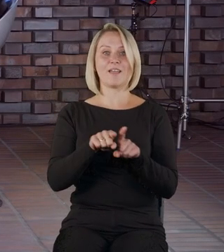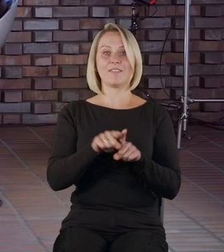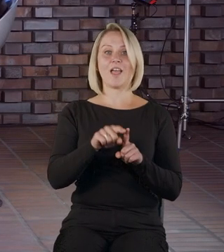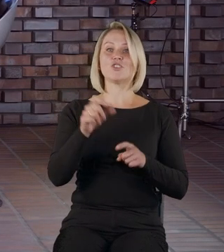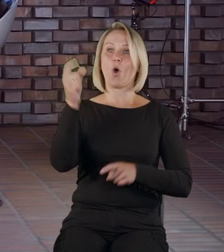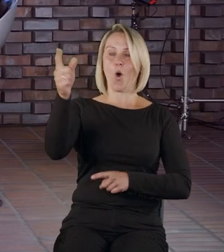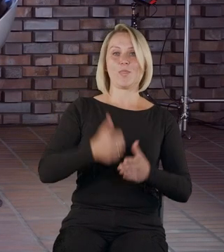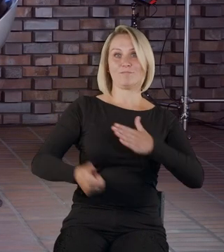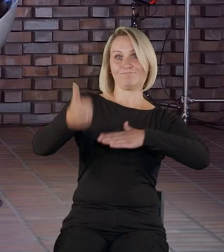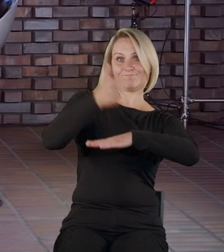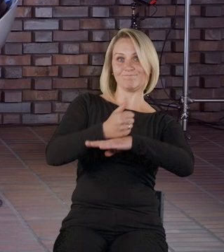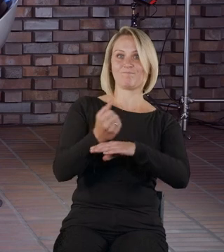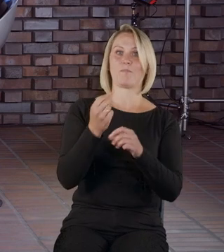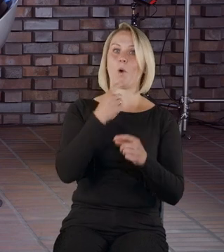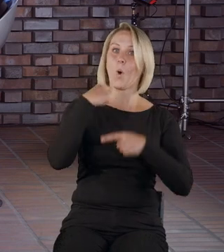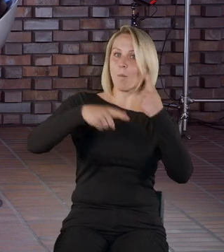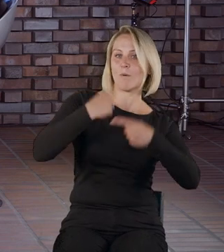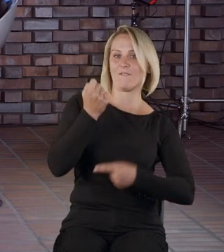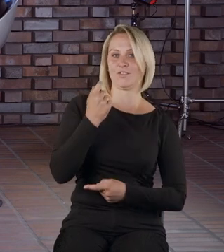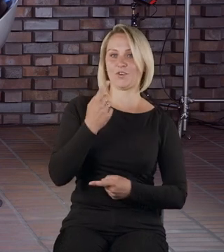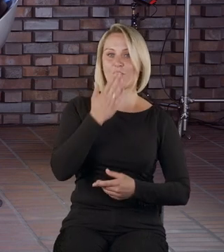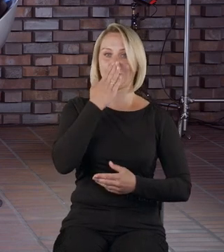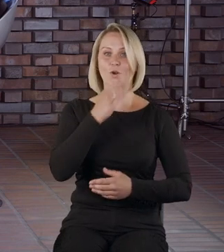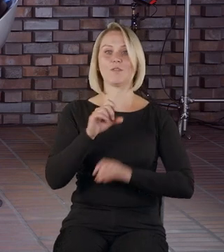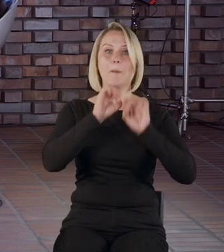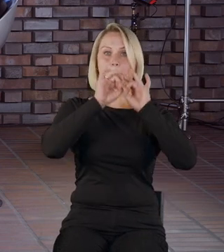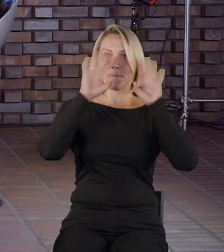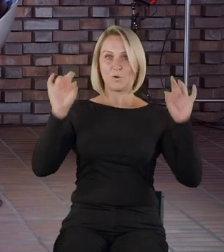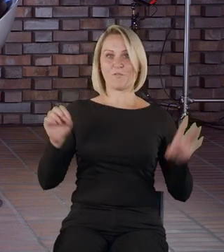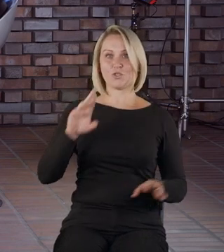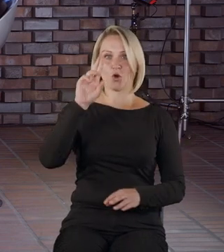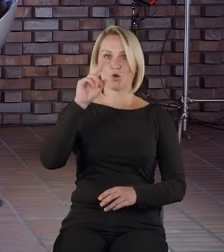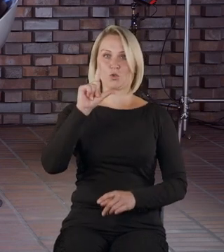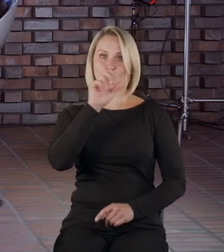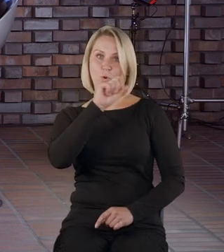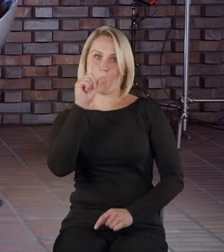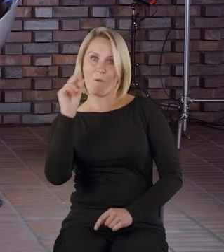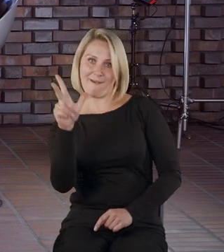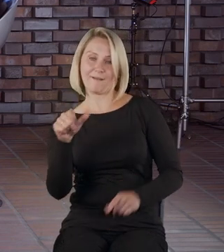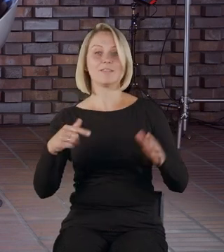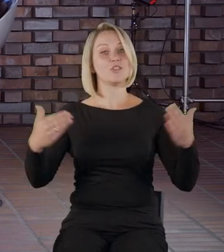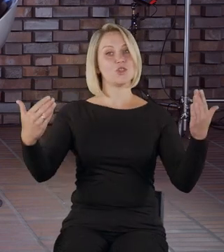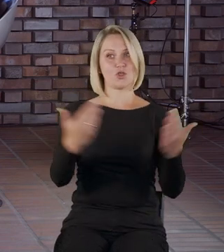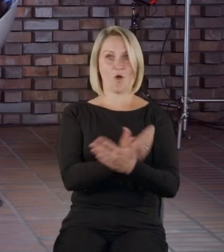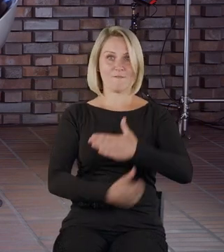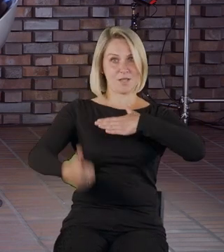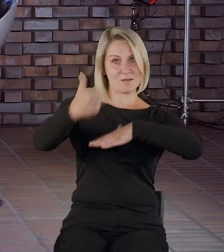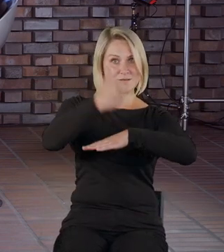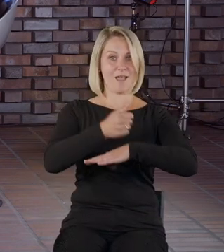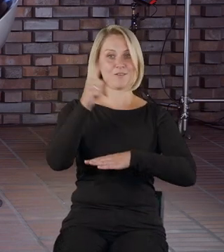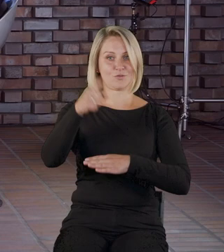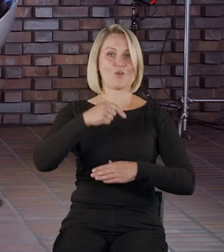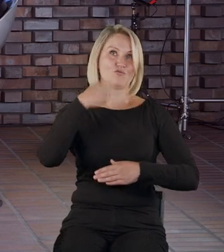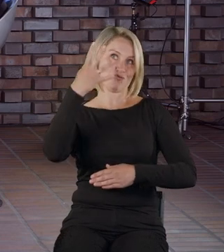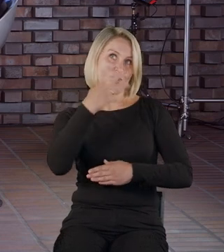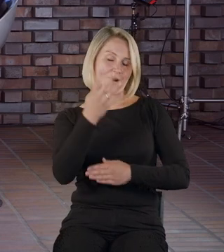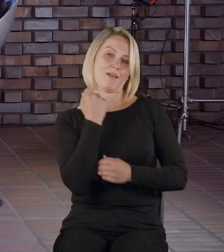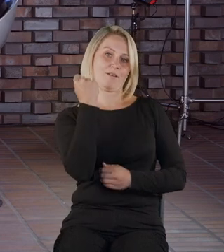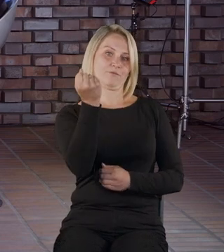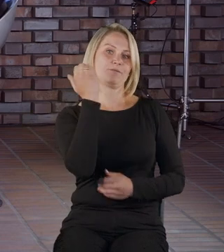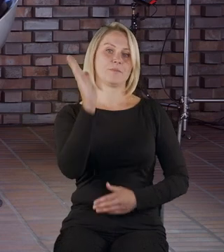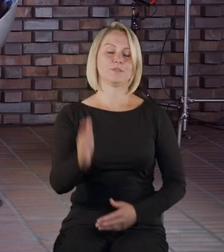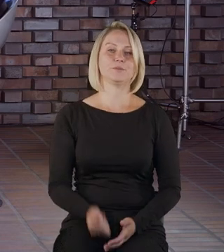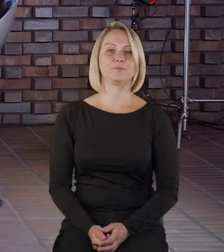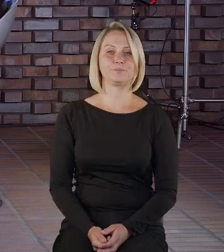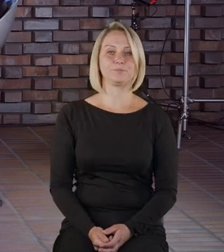od prorektora do spraw kształcenia i studentów, pana profesora Ryszarda Koziołka, czyli naszego nowego rektora na najbliższe co najmniej 4 lata.